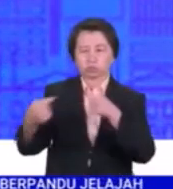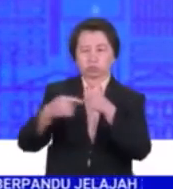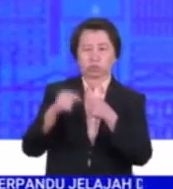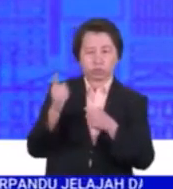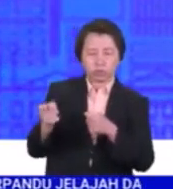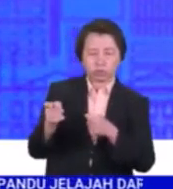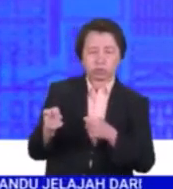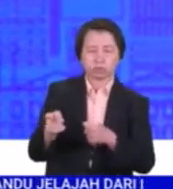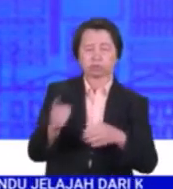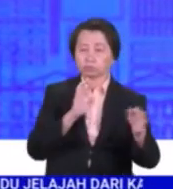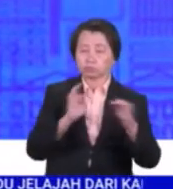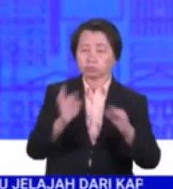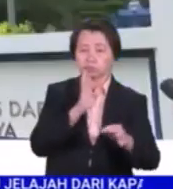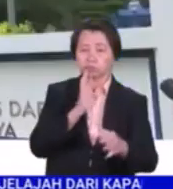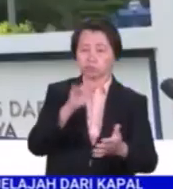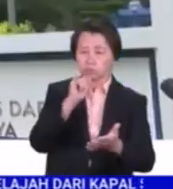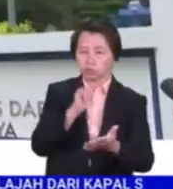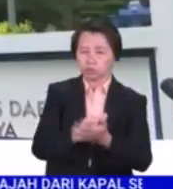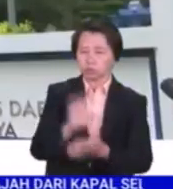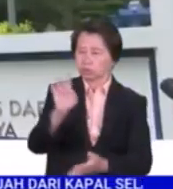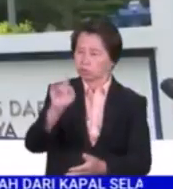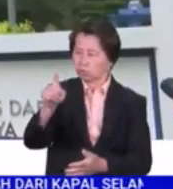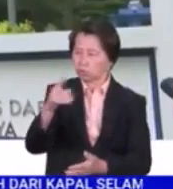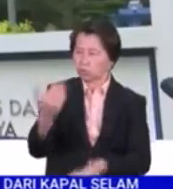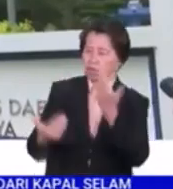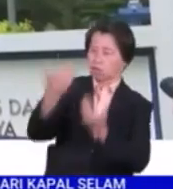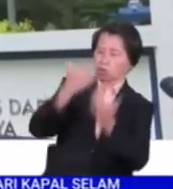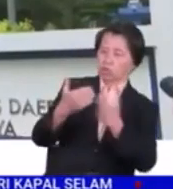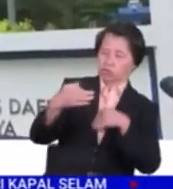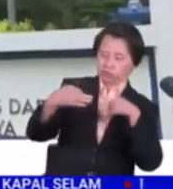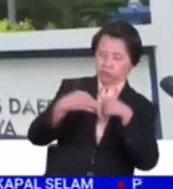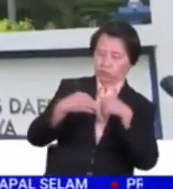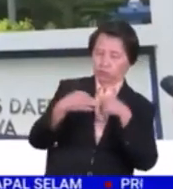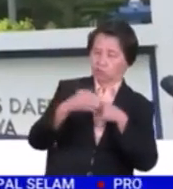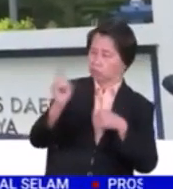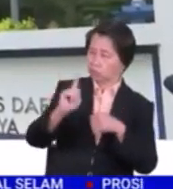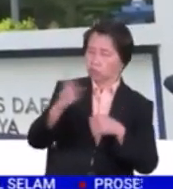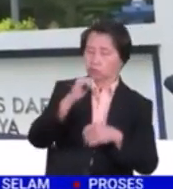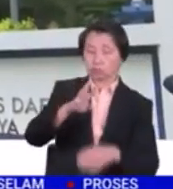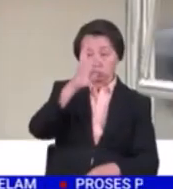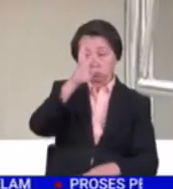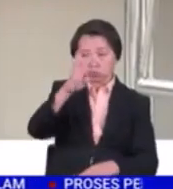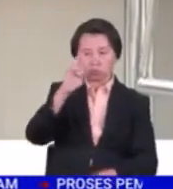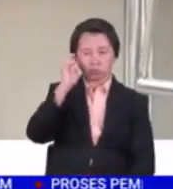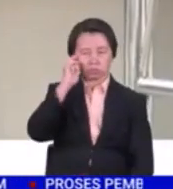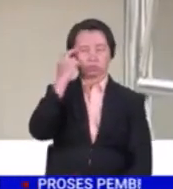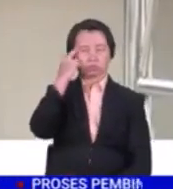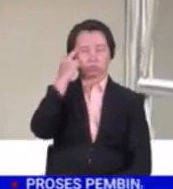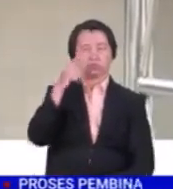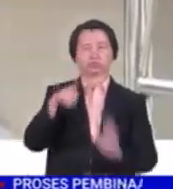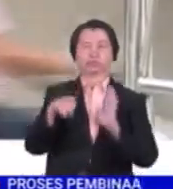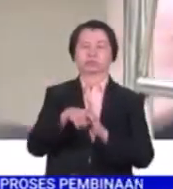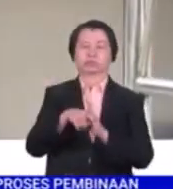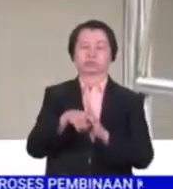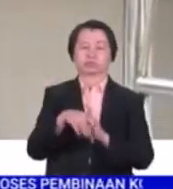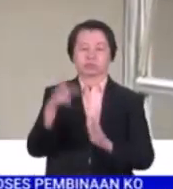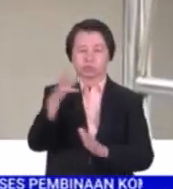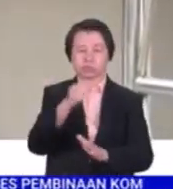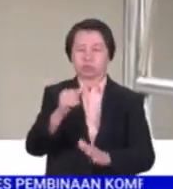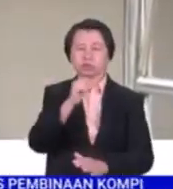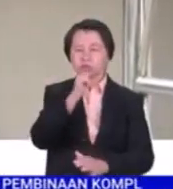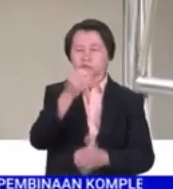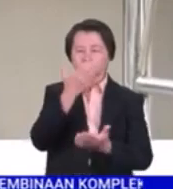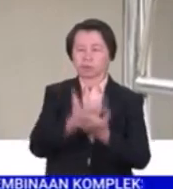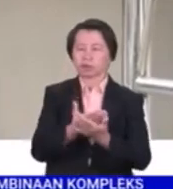pendakwaan. Jelasnya, ia merupakan satu tomahan dan fitnah yang seterusnya mencipta persepsi negatif dan